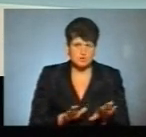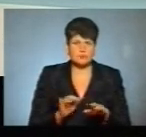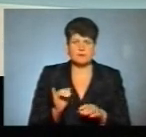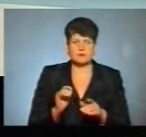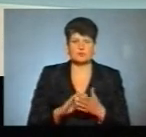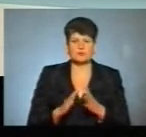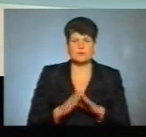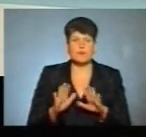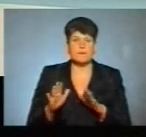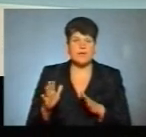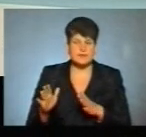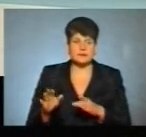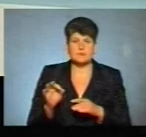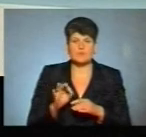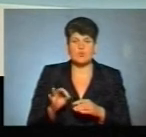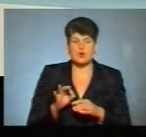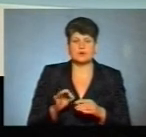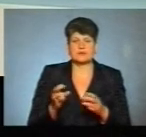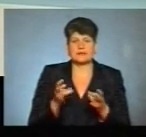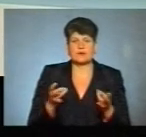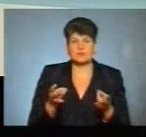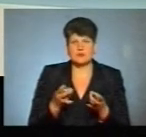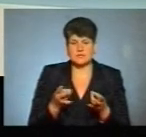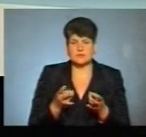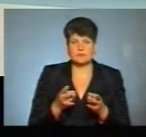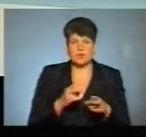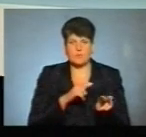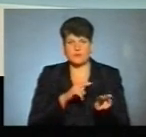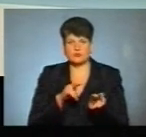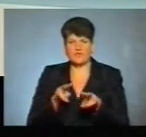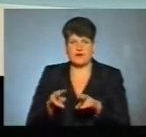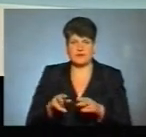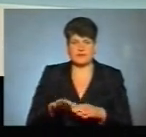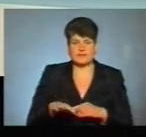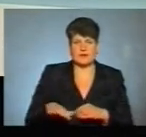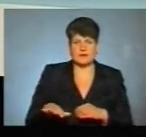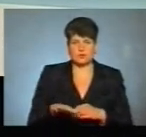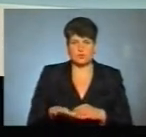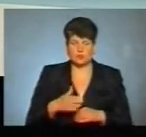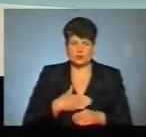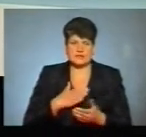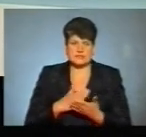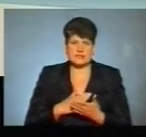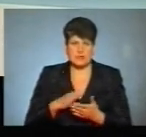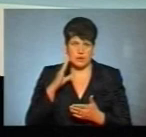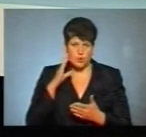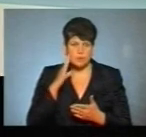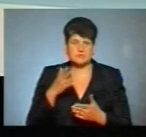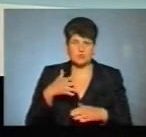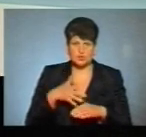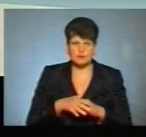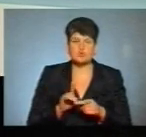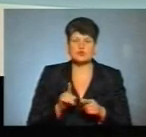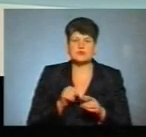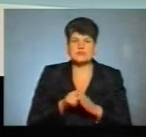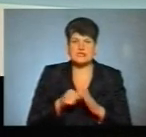і ми узгодили моменти, наприклад, при необхідності по патрулюванню території. То в нас є хлопці, ну, з бойовим досвідом, які розуміють,